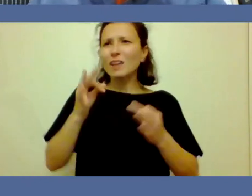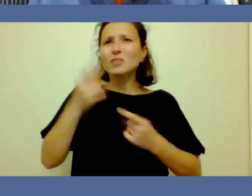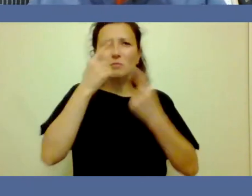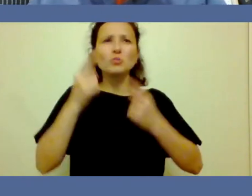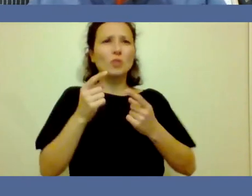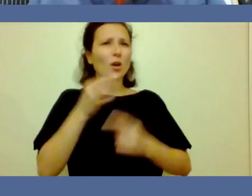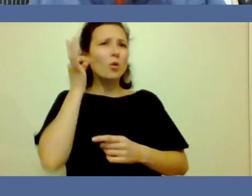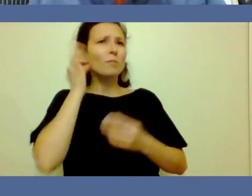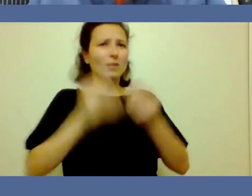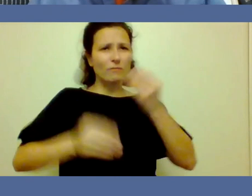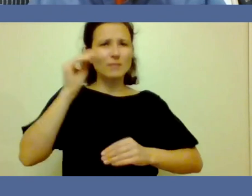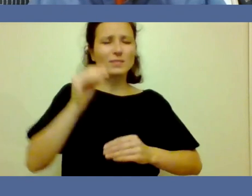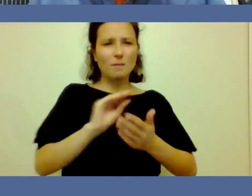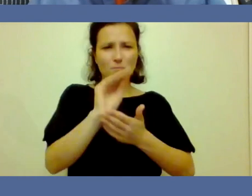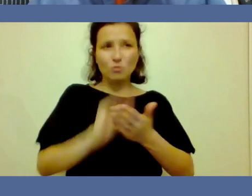w tym.